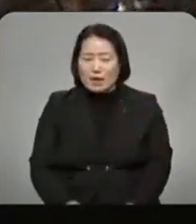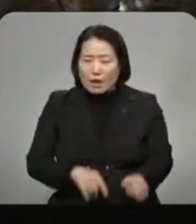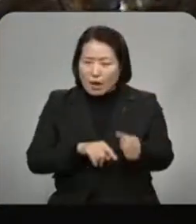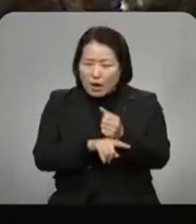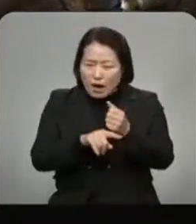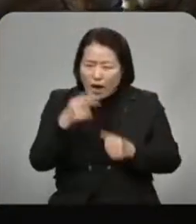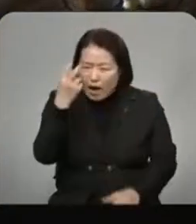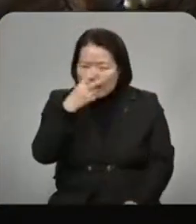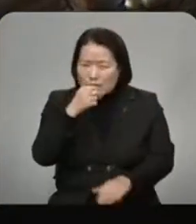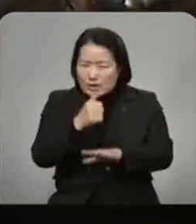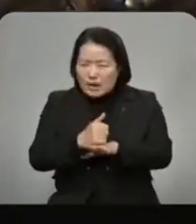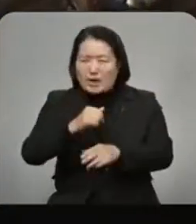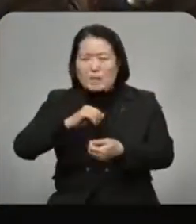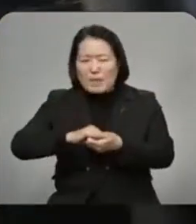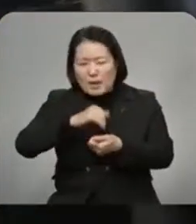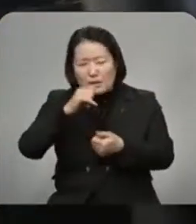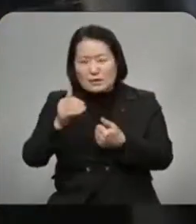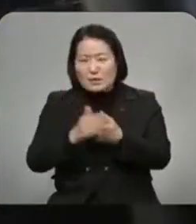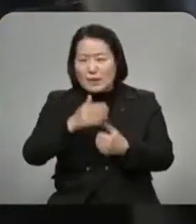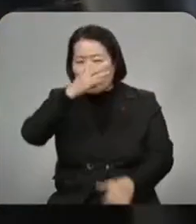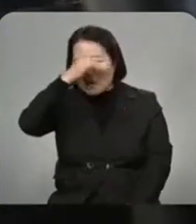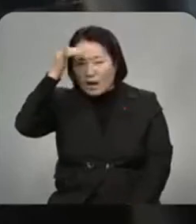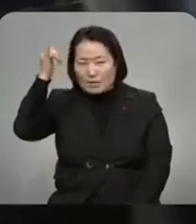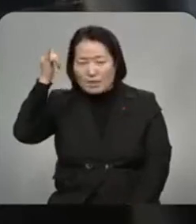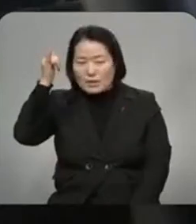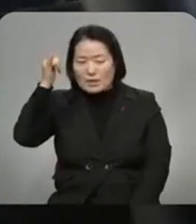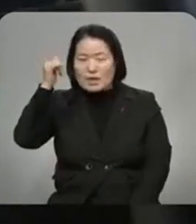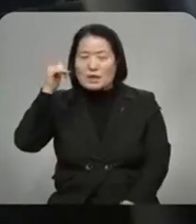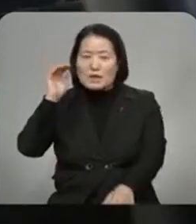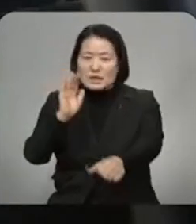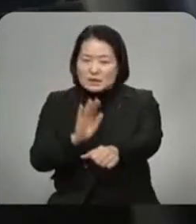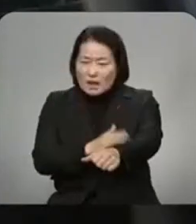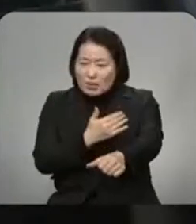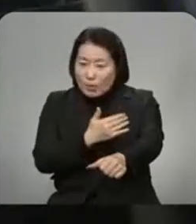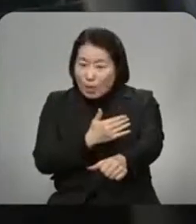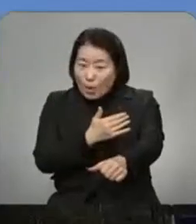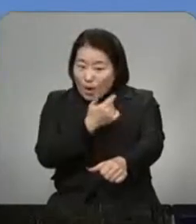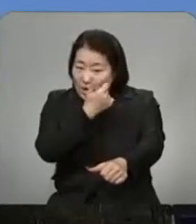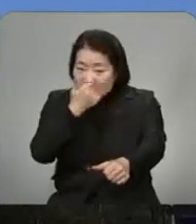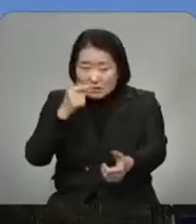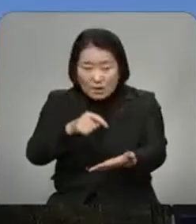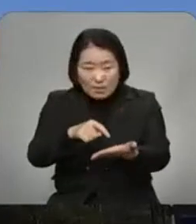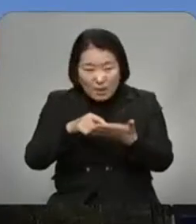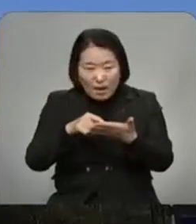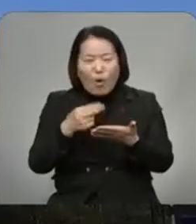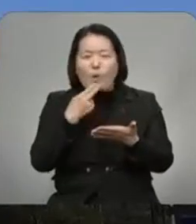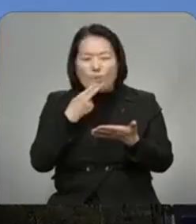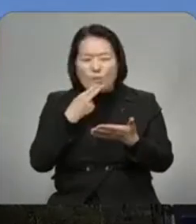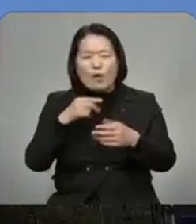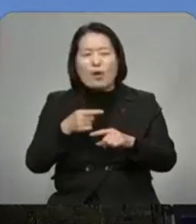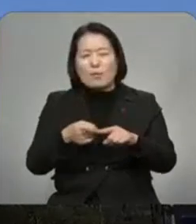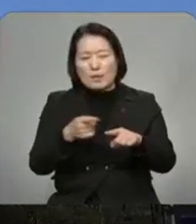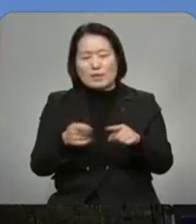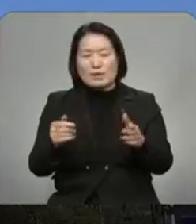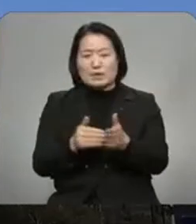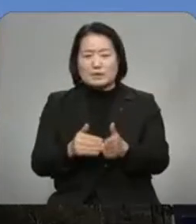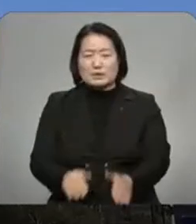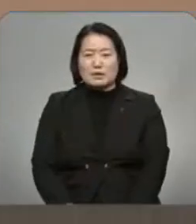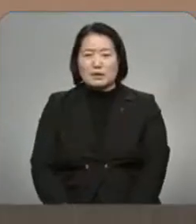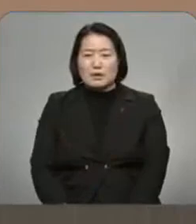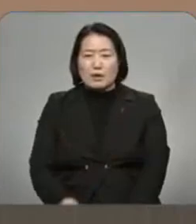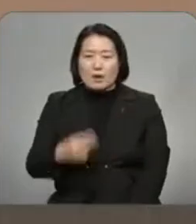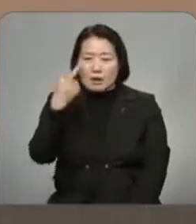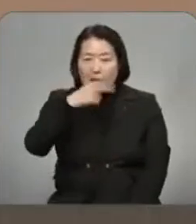한계가 있었다며 할머니 과실을 뒷받침하기에 증거가 부족하다고 판단한 겁니다 그런데 록을